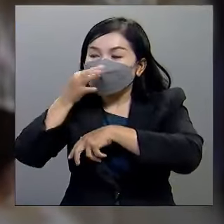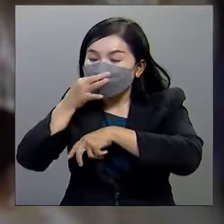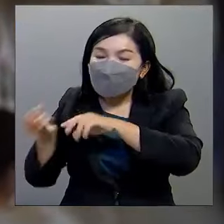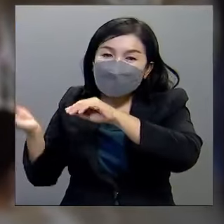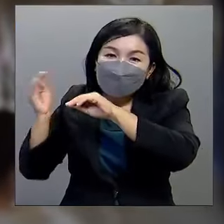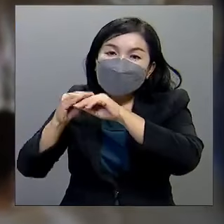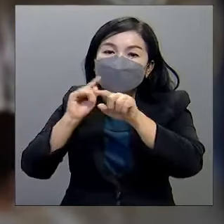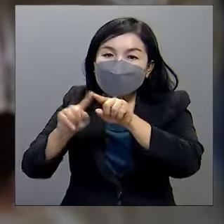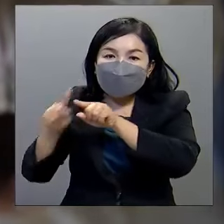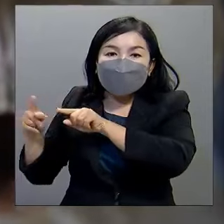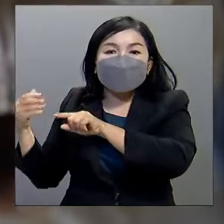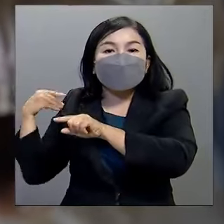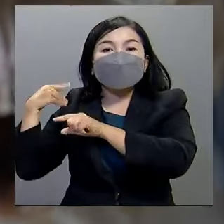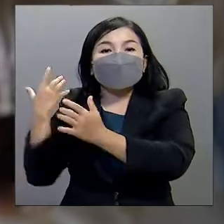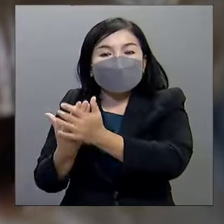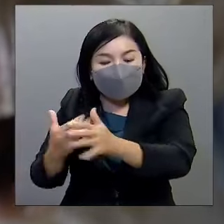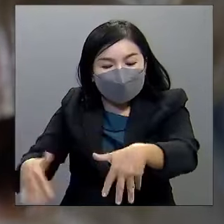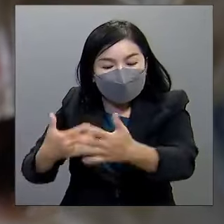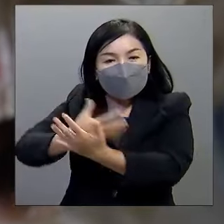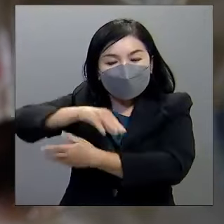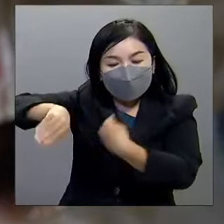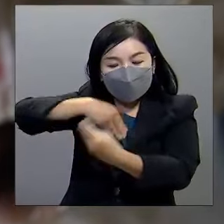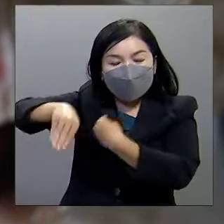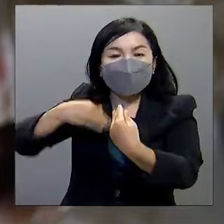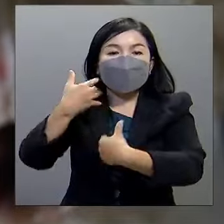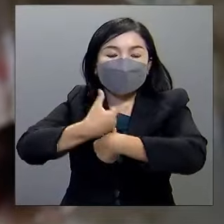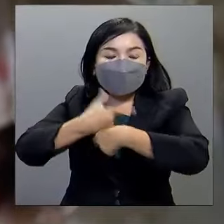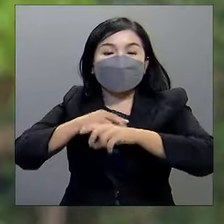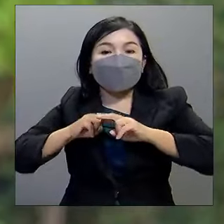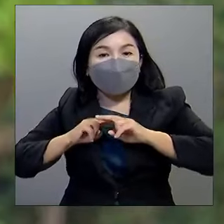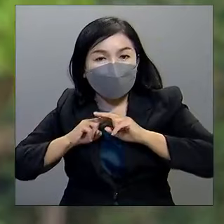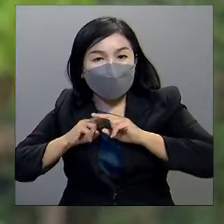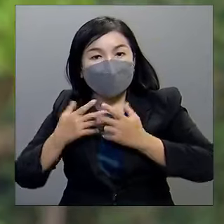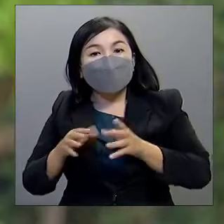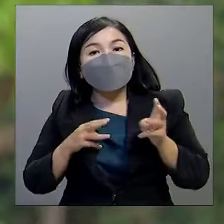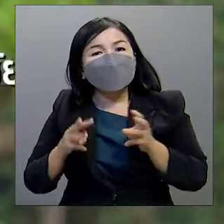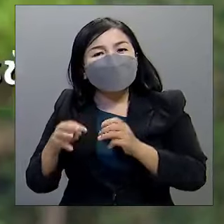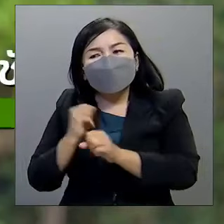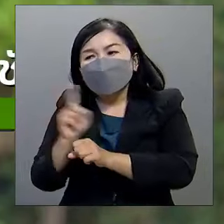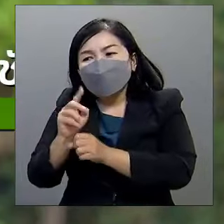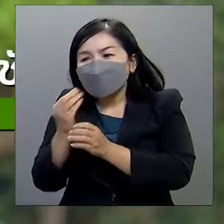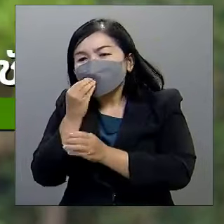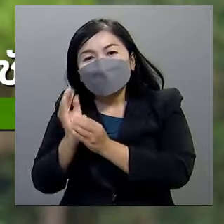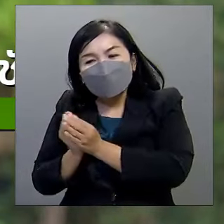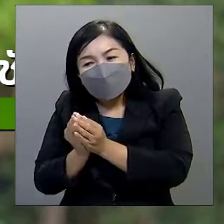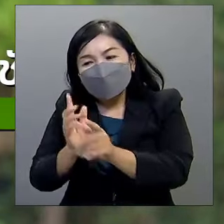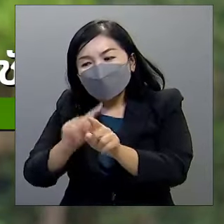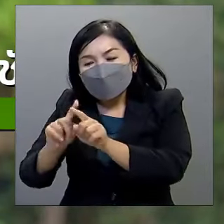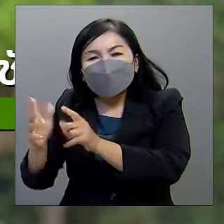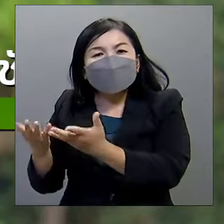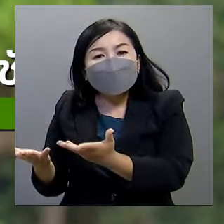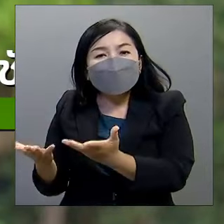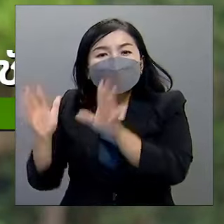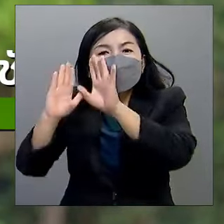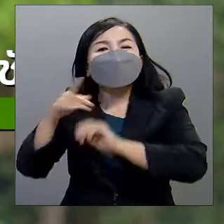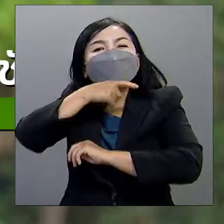ริมแล้วก็มีรายได้ที่ยั่งยืนมากขึ้นครับในส่วนของเรื่องการแปรรูปนะครับเราก็จะแปรรูปเป็นข้าวเกี๊ยวเ